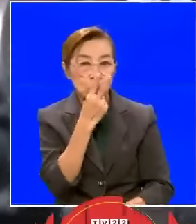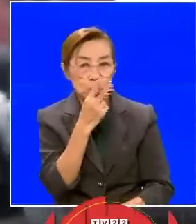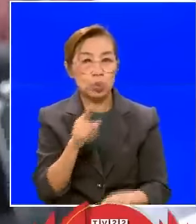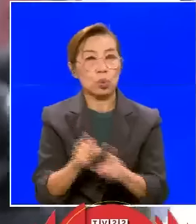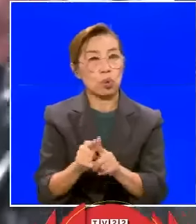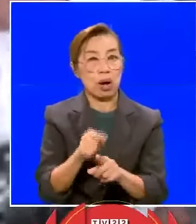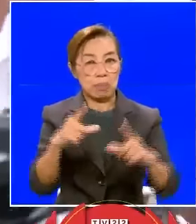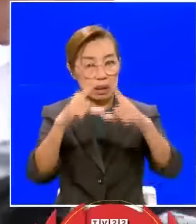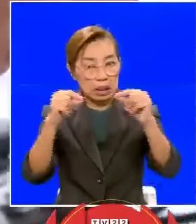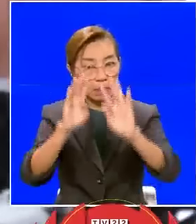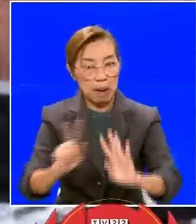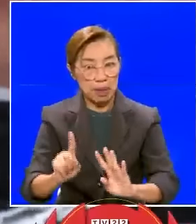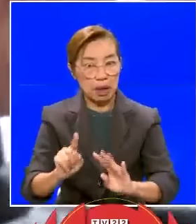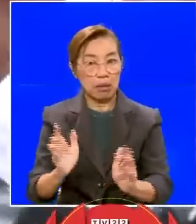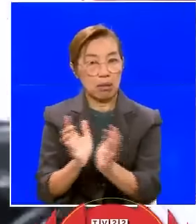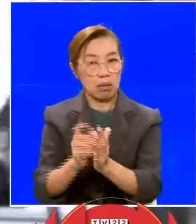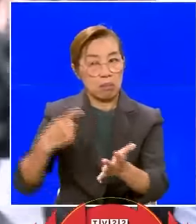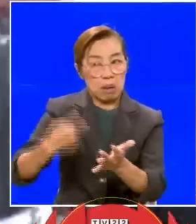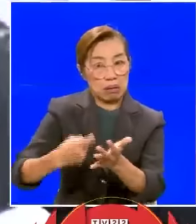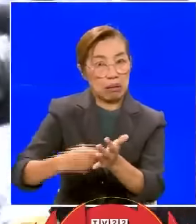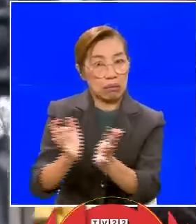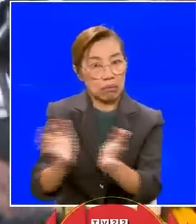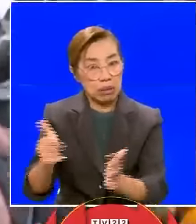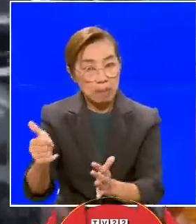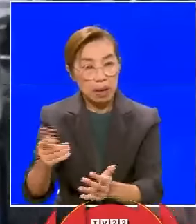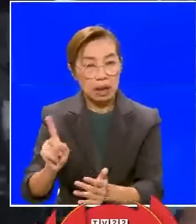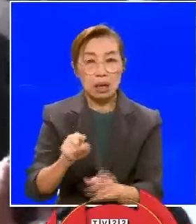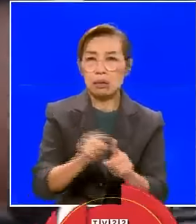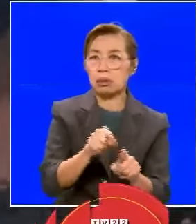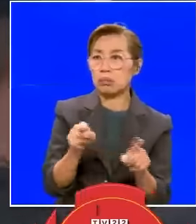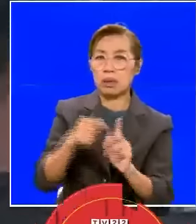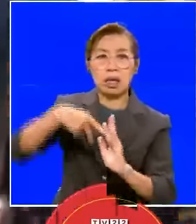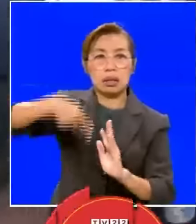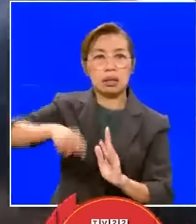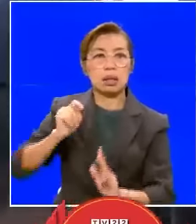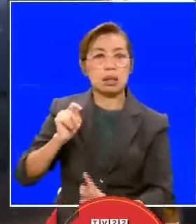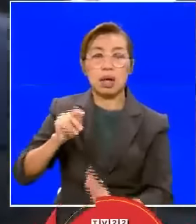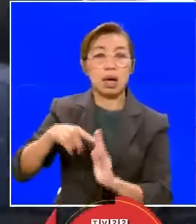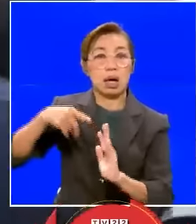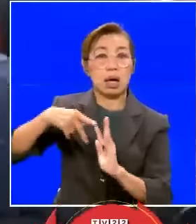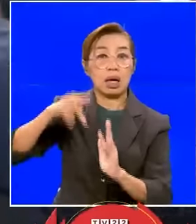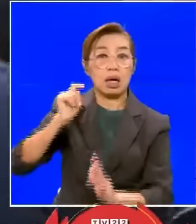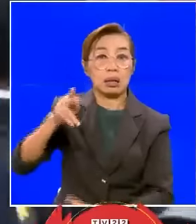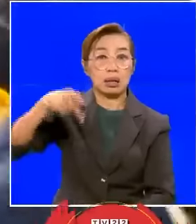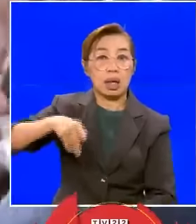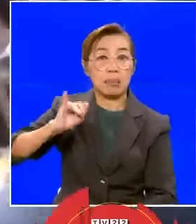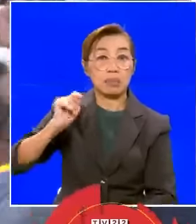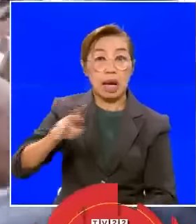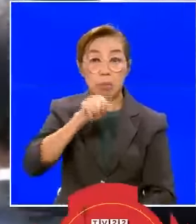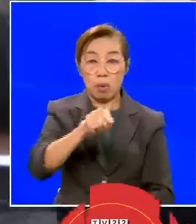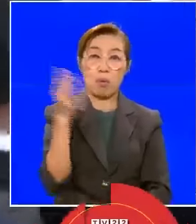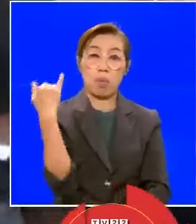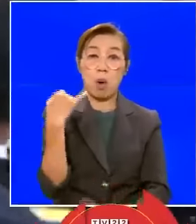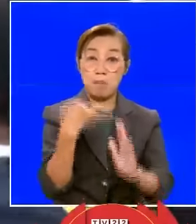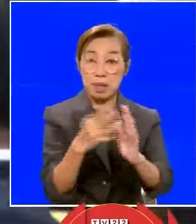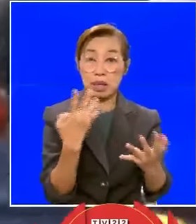กันสั่งให้ประกันได้ไหมหรือจะบอกเหมือนคุณเทพไทยบอกว่าอะไรนะพอมีความผิดเดิมไปก่อความผิดเดิมหรือความผิดใหม่ซ้ำขึ้นมาเนี่